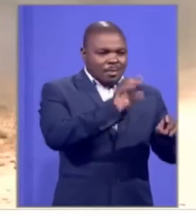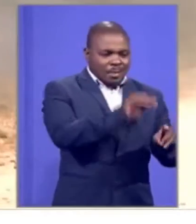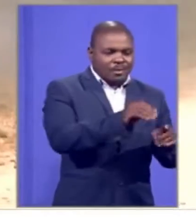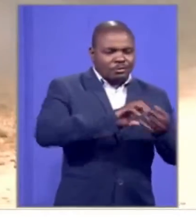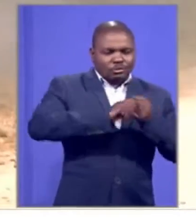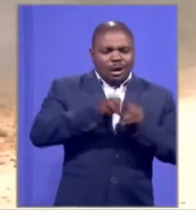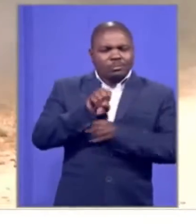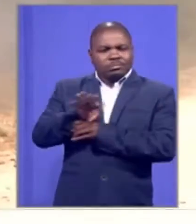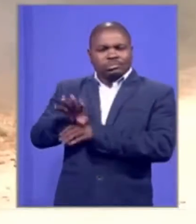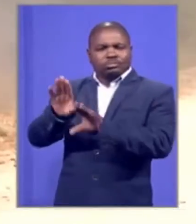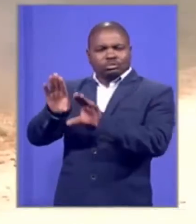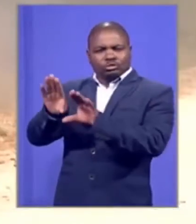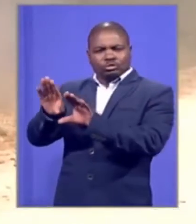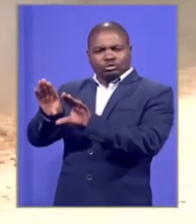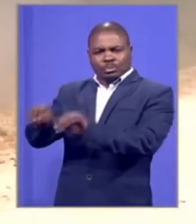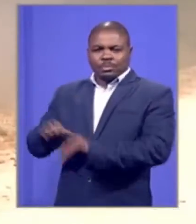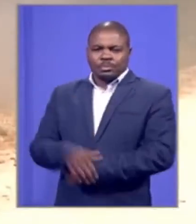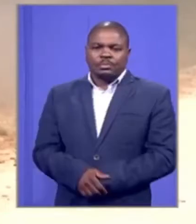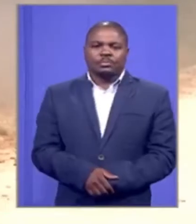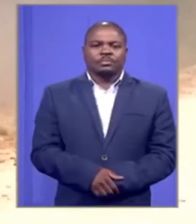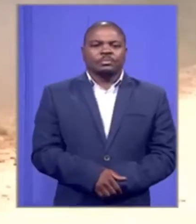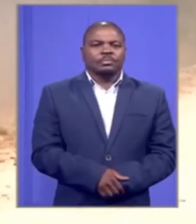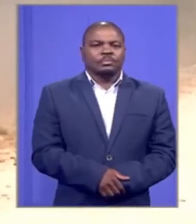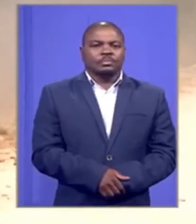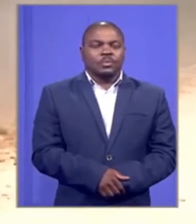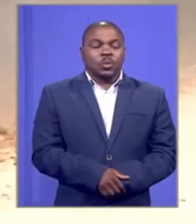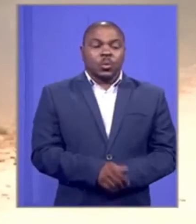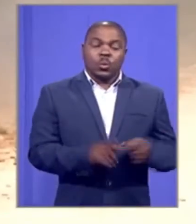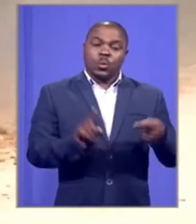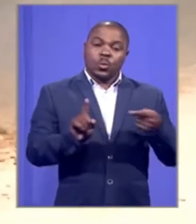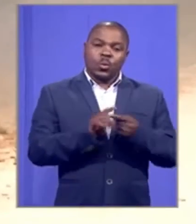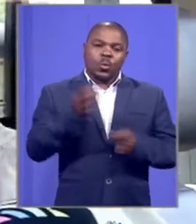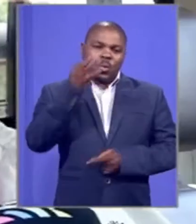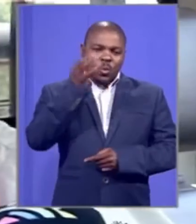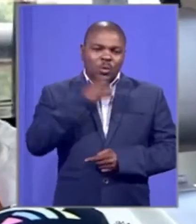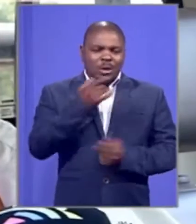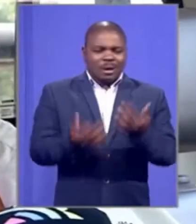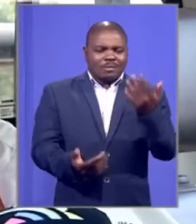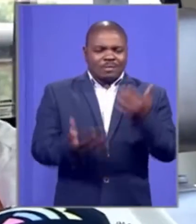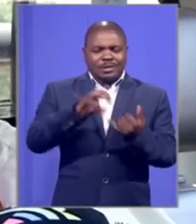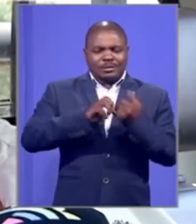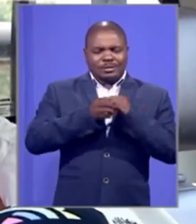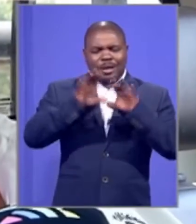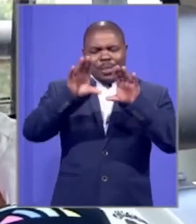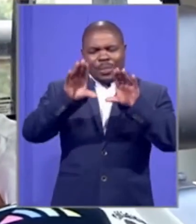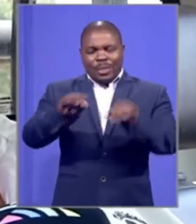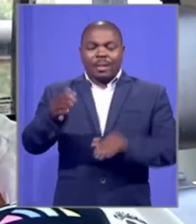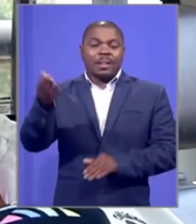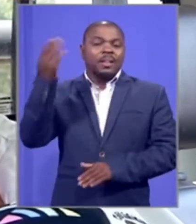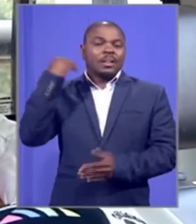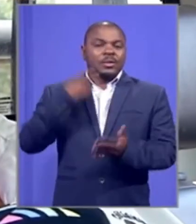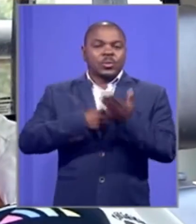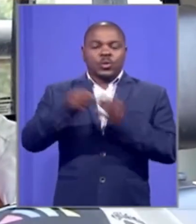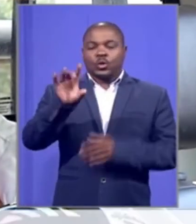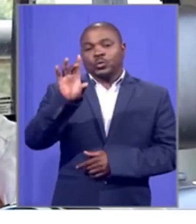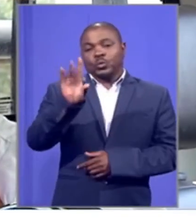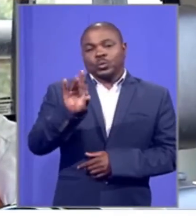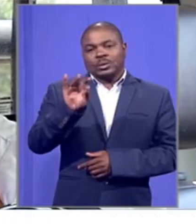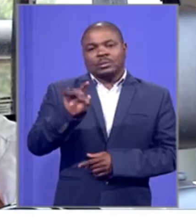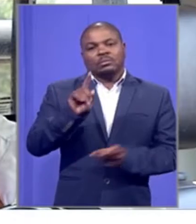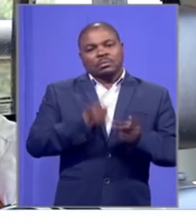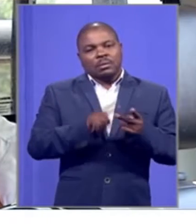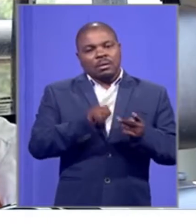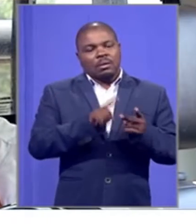e lwantsha. Ons spyt al hiervan Ore ba thomile go lwa le mollo wa tlhaga ka la bobedi la beke ya go feta ba kgonne go